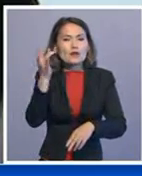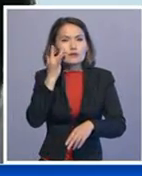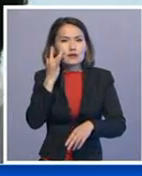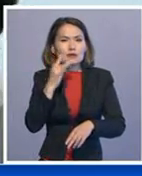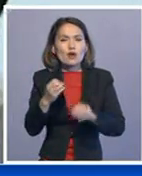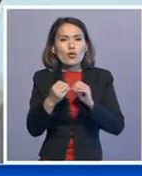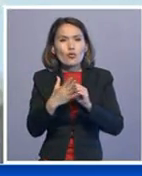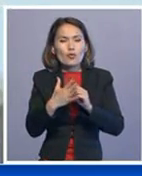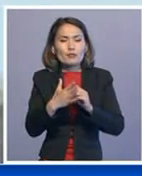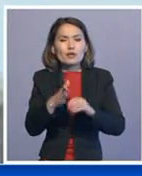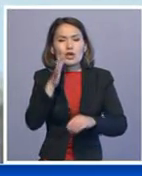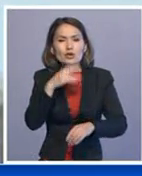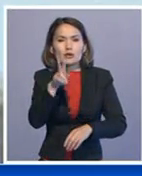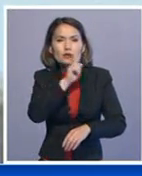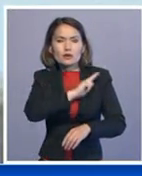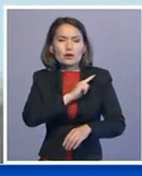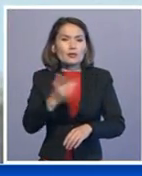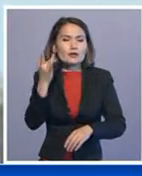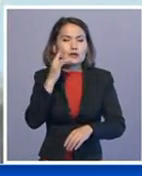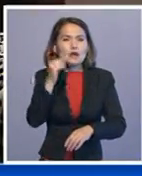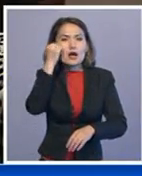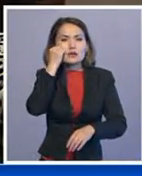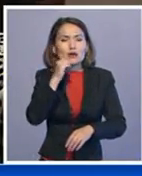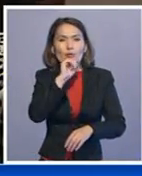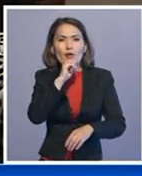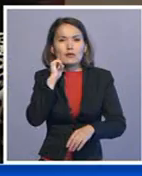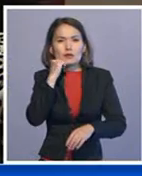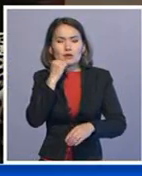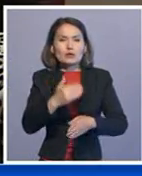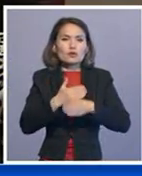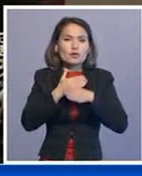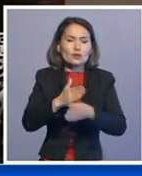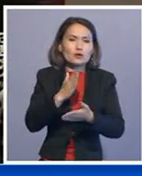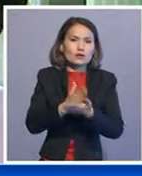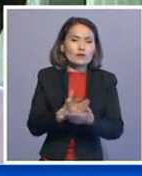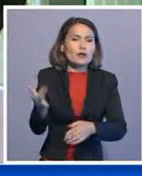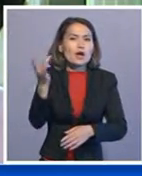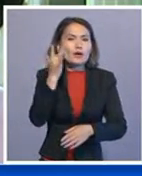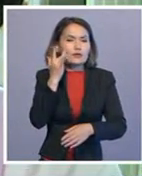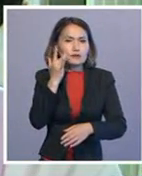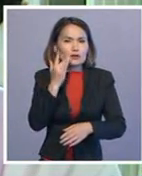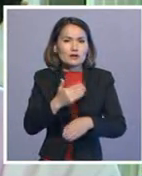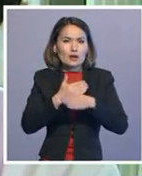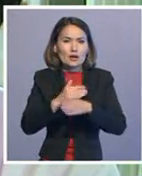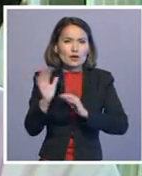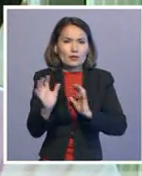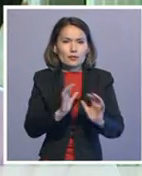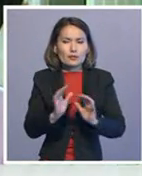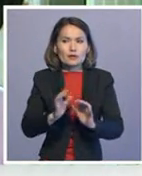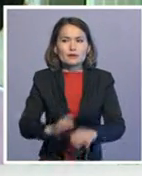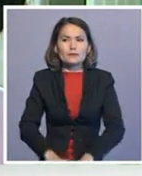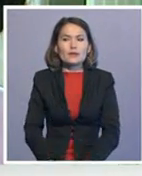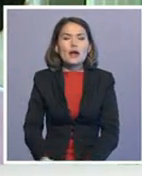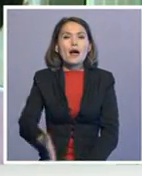қызметін атқаратын маман мұнда негізінен қарттарға қарайды. Күні-түні көзілмей жас медбикелерге білгенін үйретеді. Қыздардың жұмысы деген өте ауыр. Өйткені